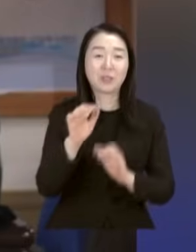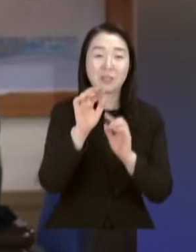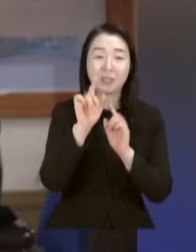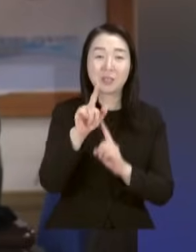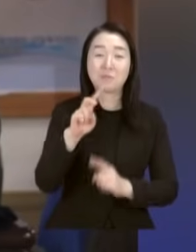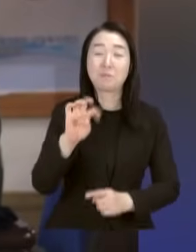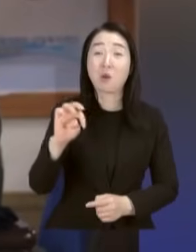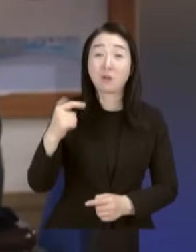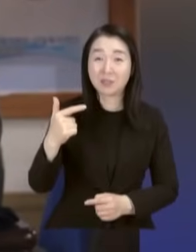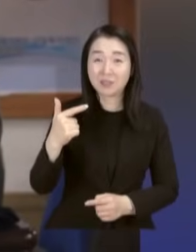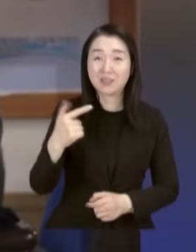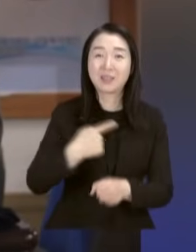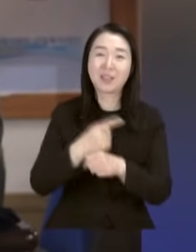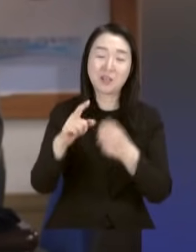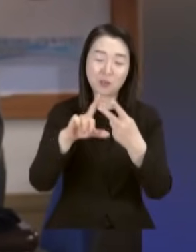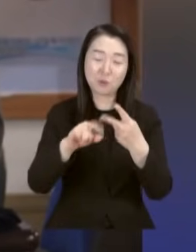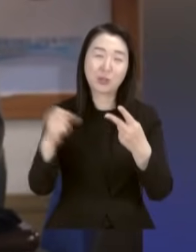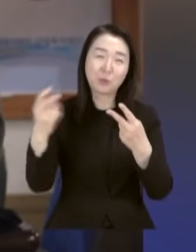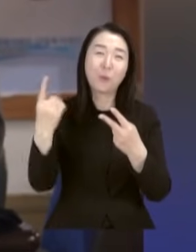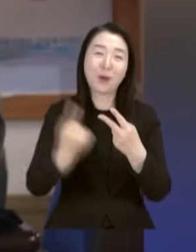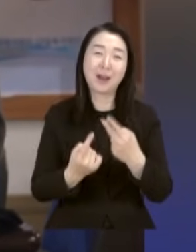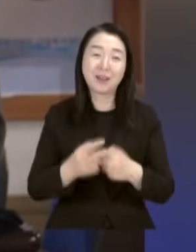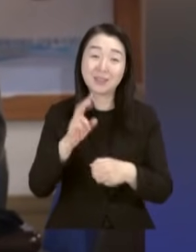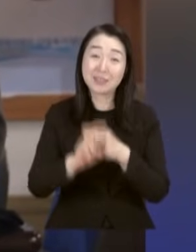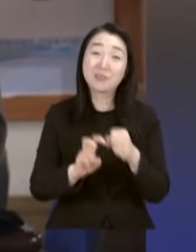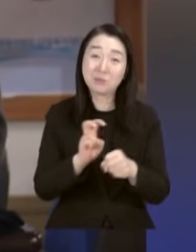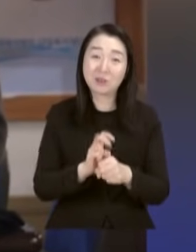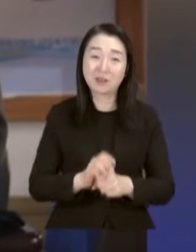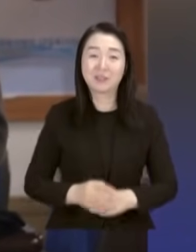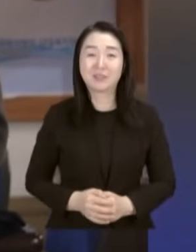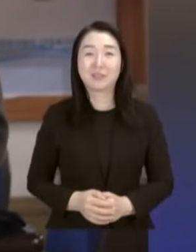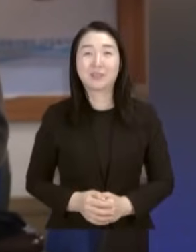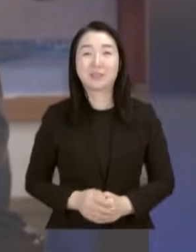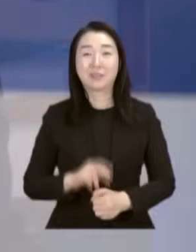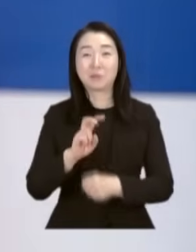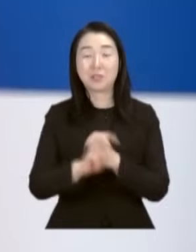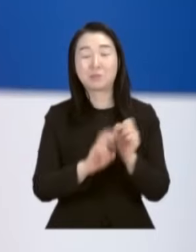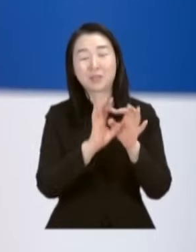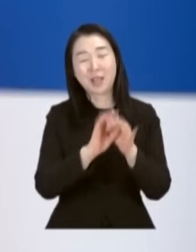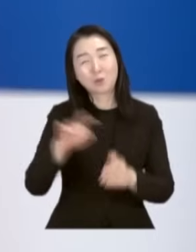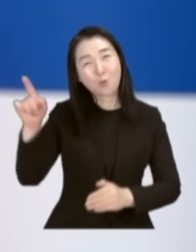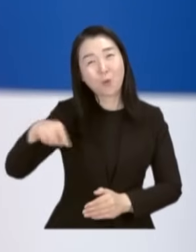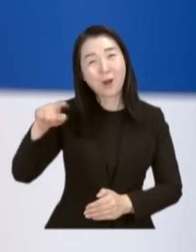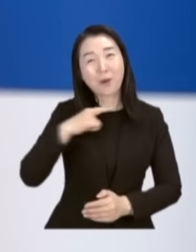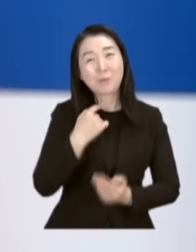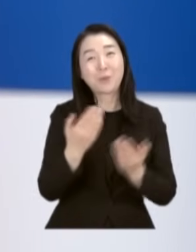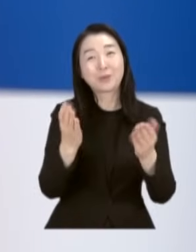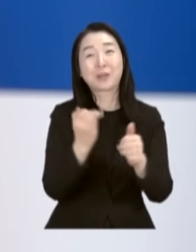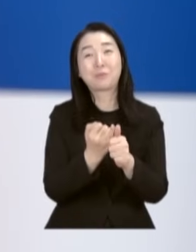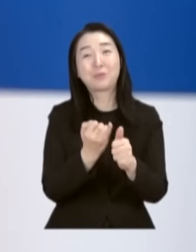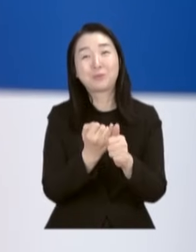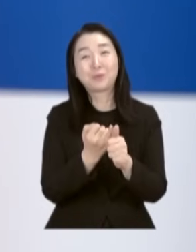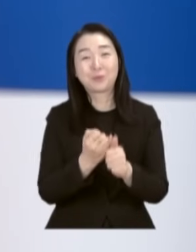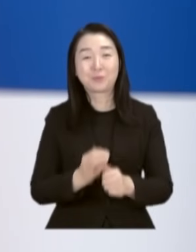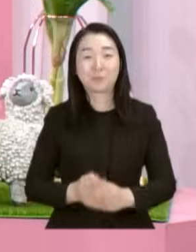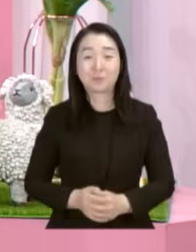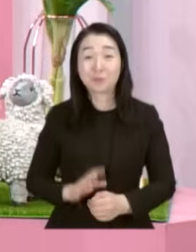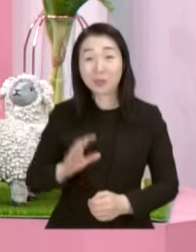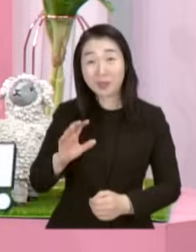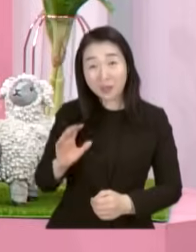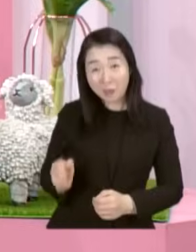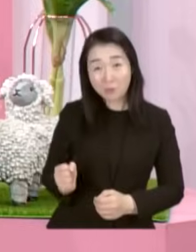자매 내년 2월에 옵니다. 아. 20년 그래서 20년째 계속 와서 봉사하는 그 부부를